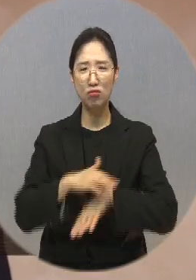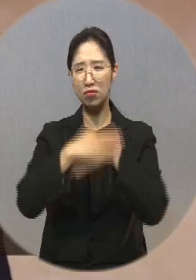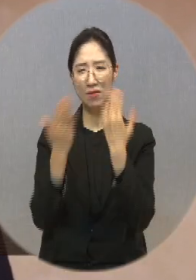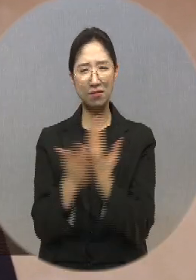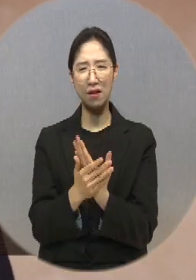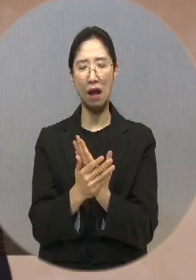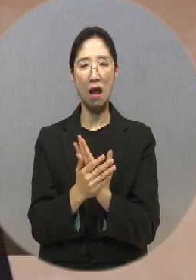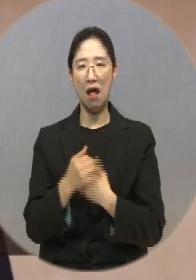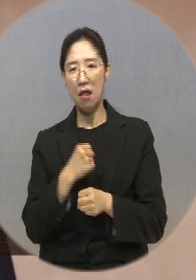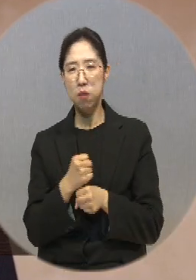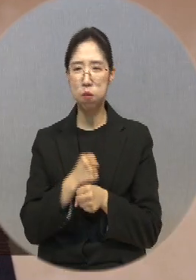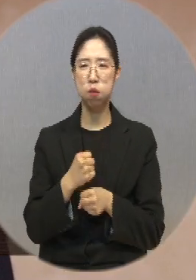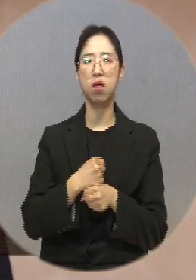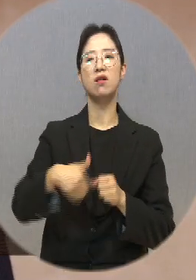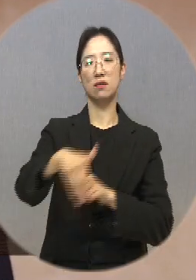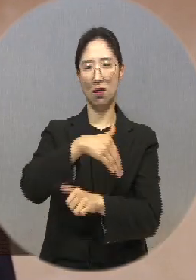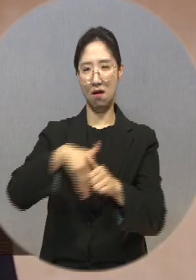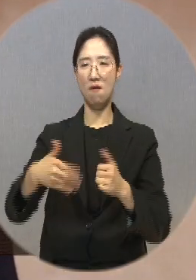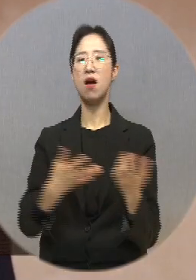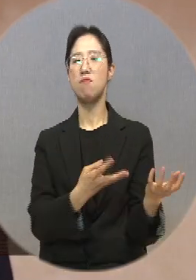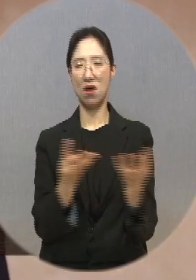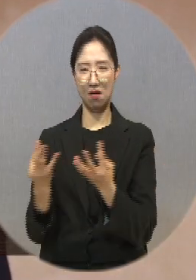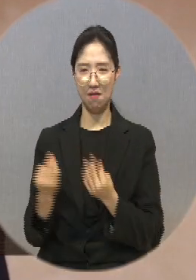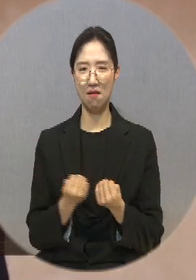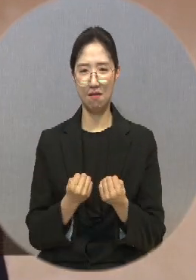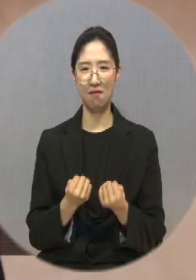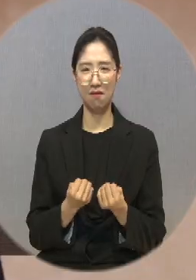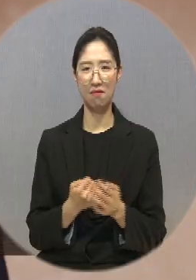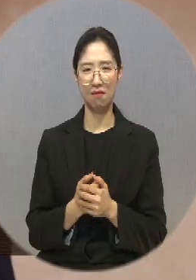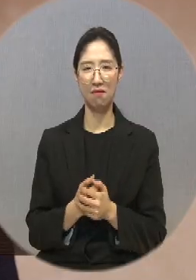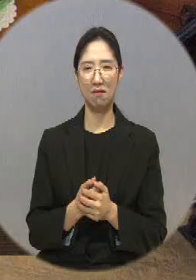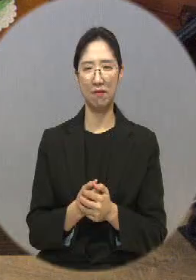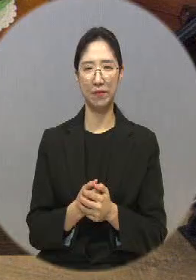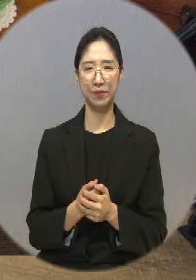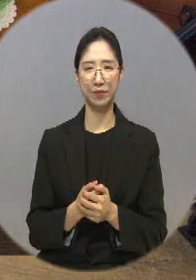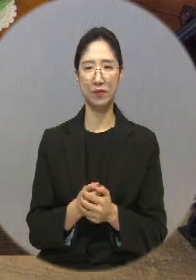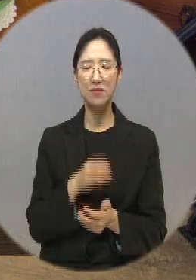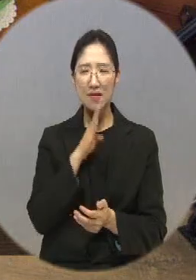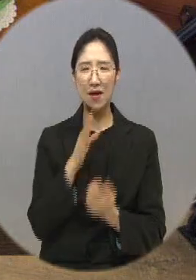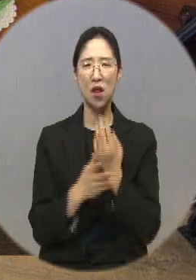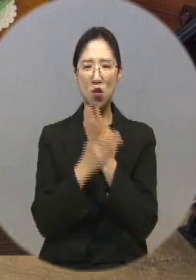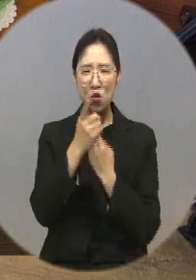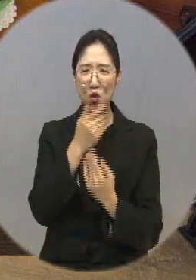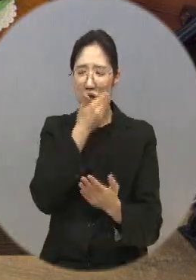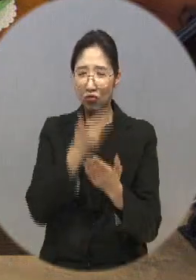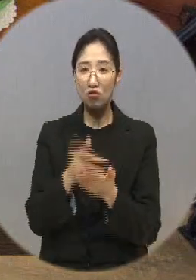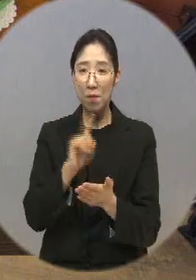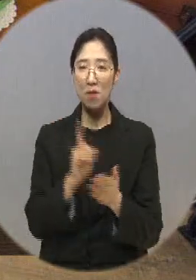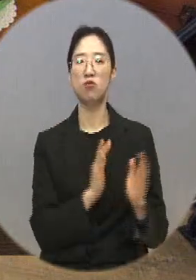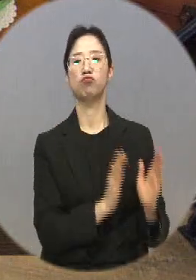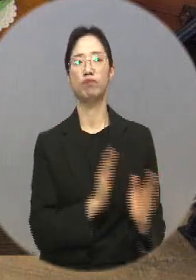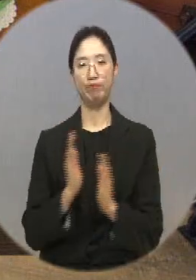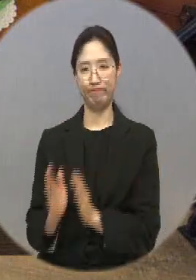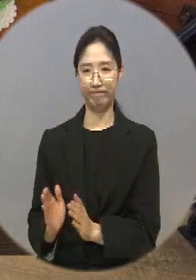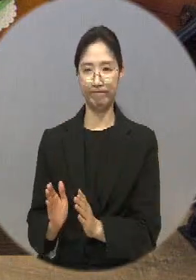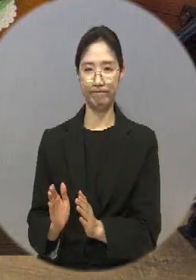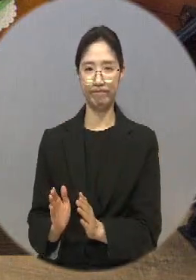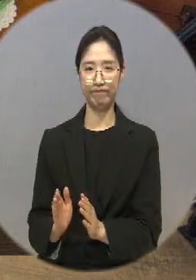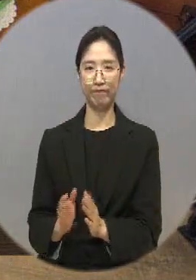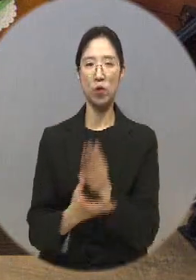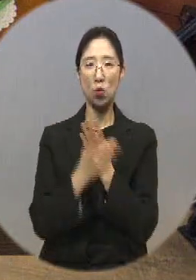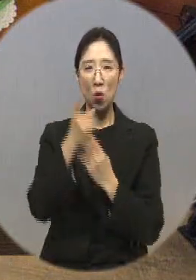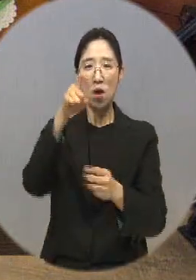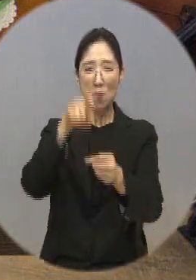다 당황할 수밖에 없는 상황들이 빤히 보여요. 그러니까 진짜 통일의 핵심은 준비에 있는 거지